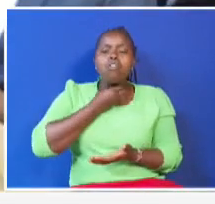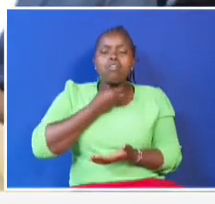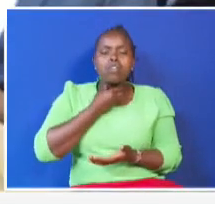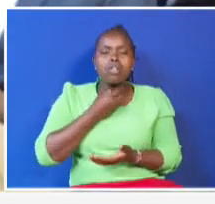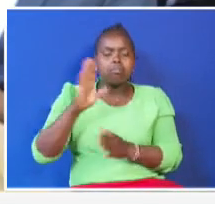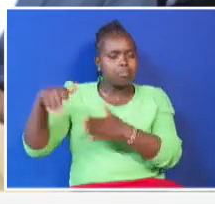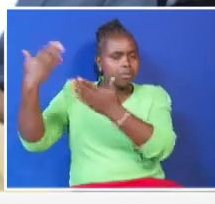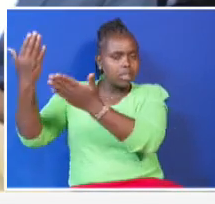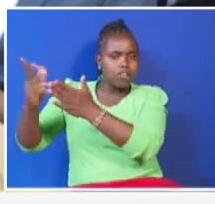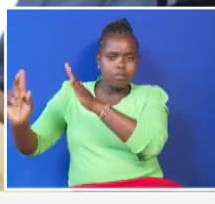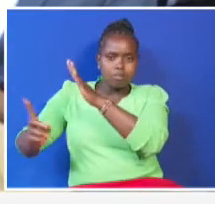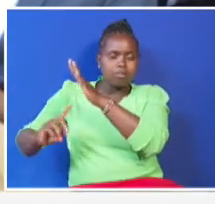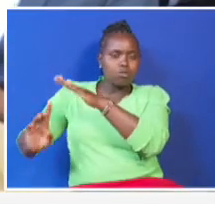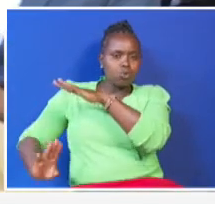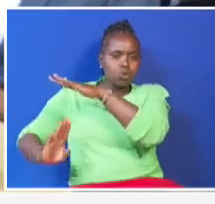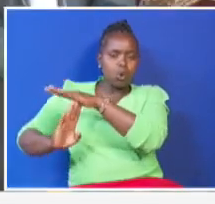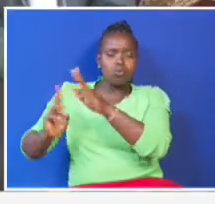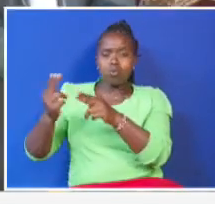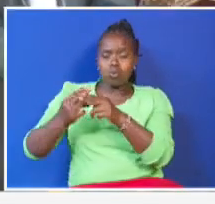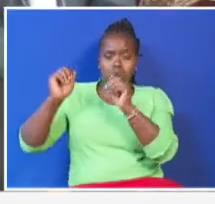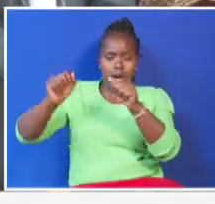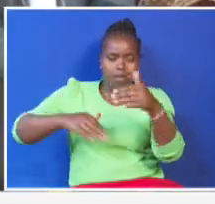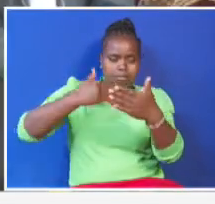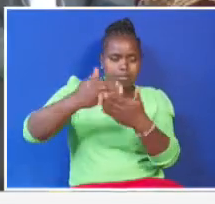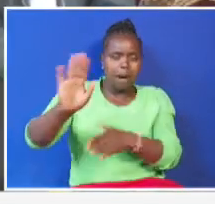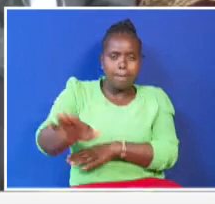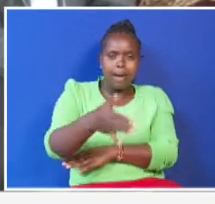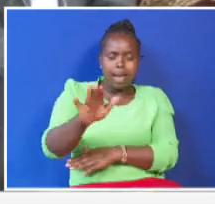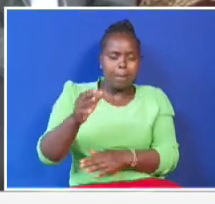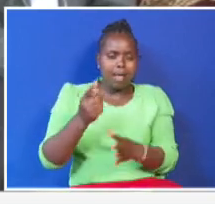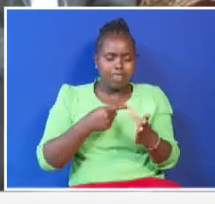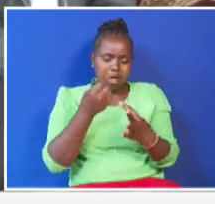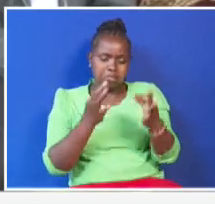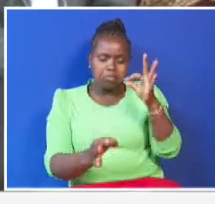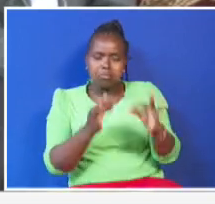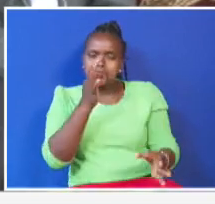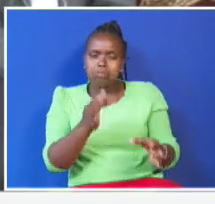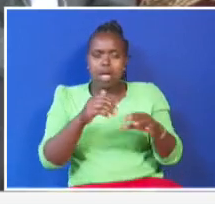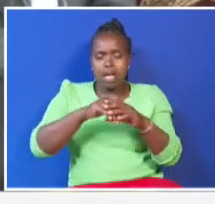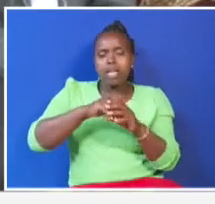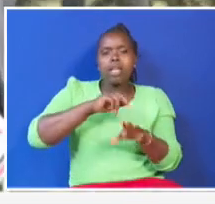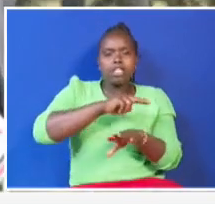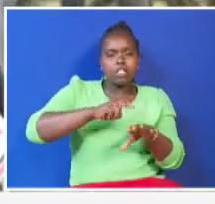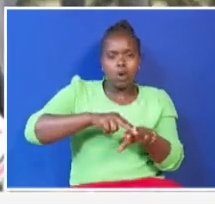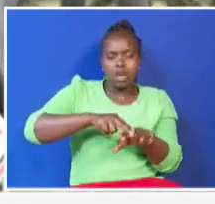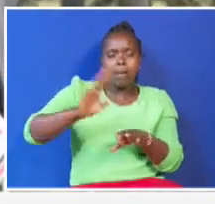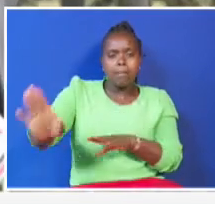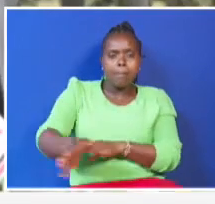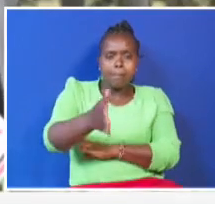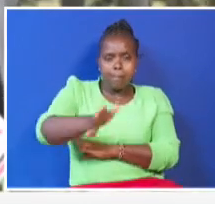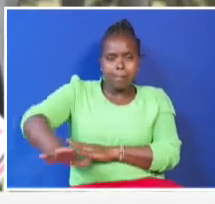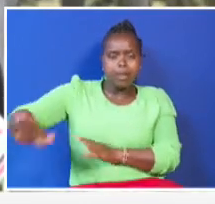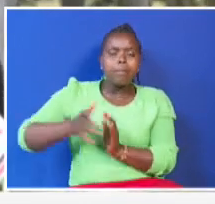afisi ya mwanasheria mkuu na hivi karibuni utafikishwa bungeni kupigwa msasa na kamati ya kilimo katika bunge la kitaifa. Hii mambo